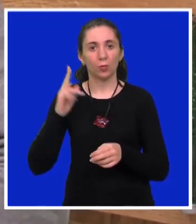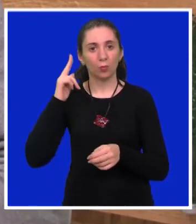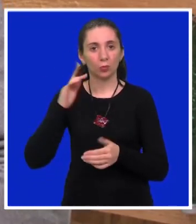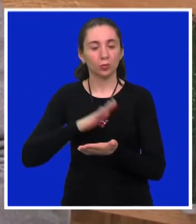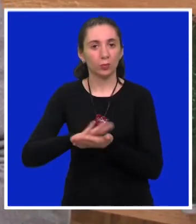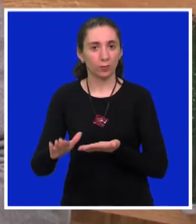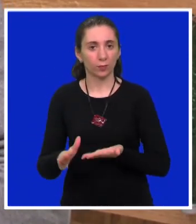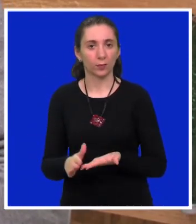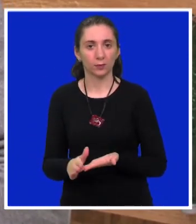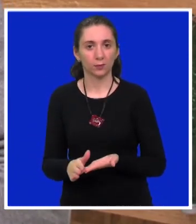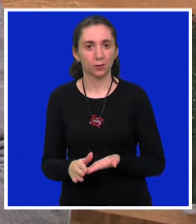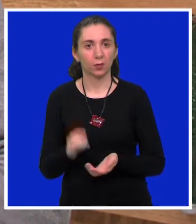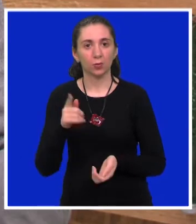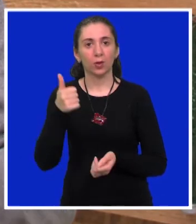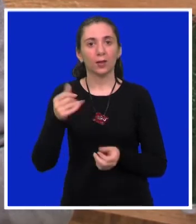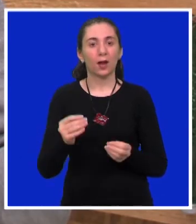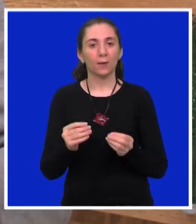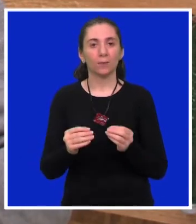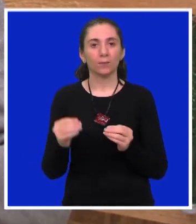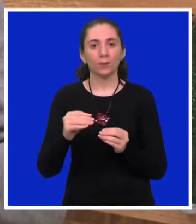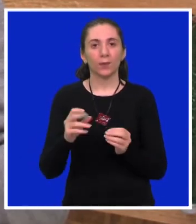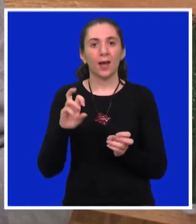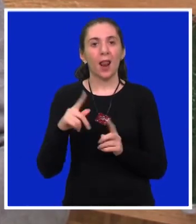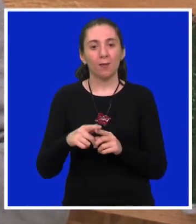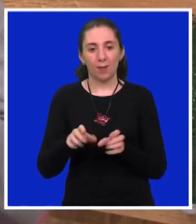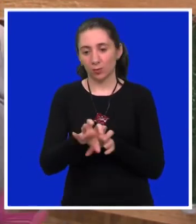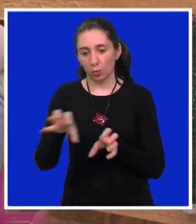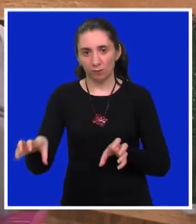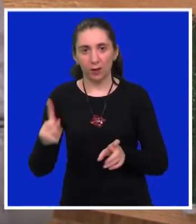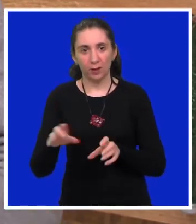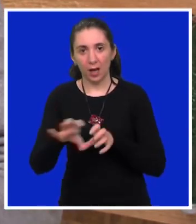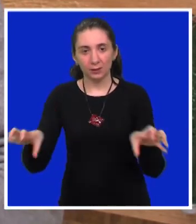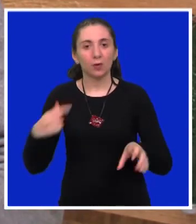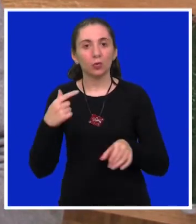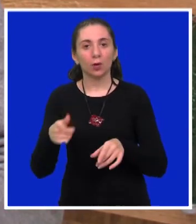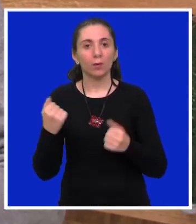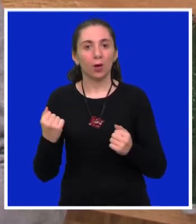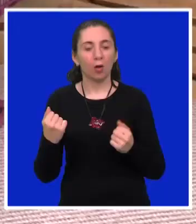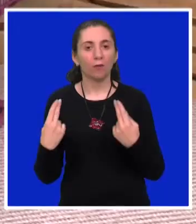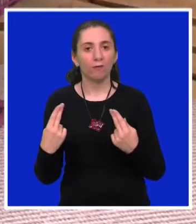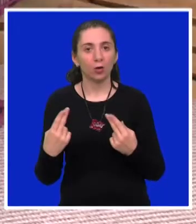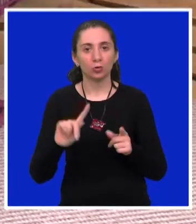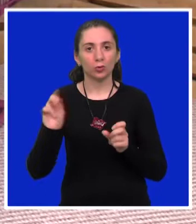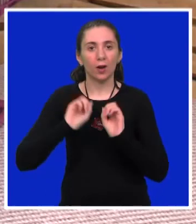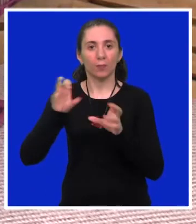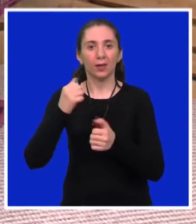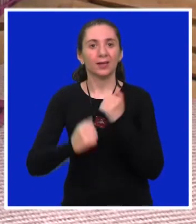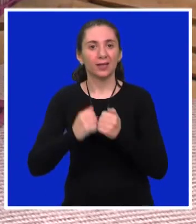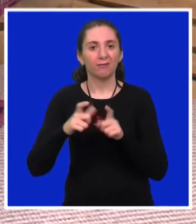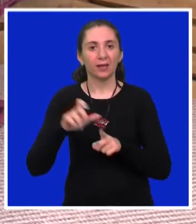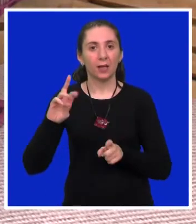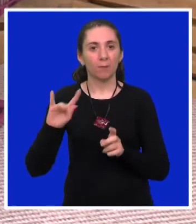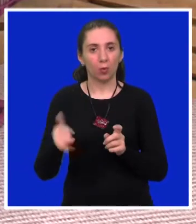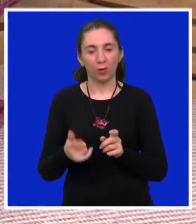mogućnost. Znači, to je ipak onaj jedan element odvajanja, razdvajanja, a nama je to bitno da se ne bi stvarali divlji deponiji.